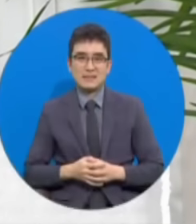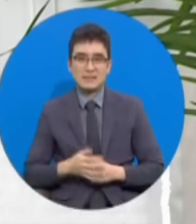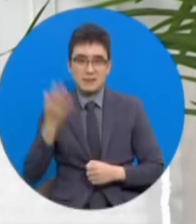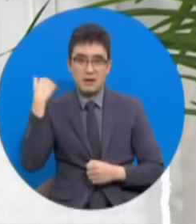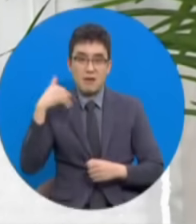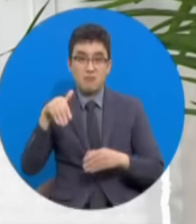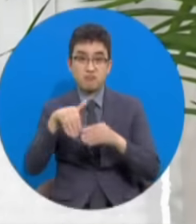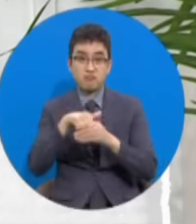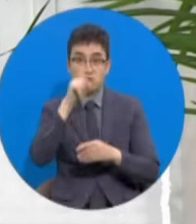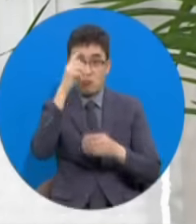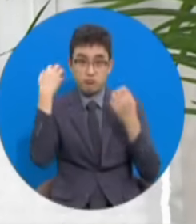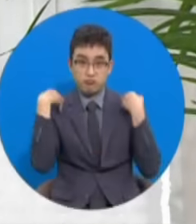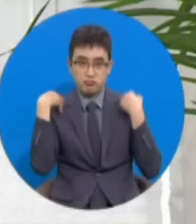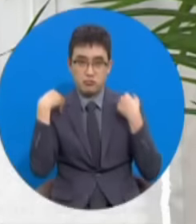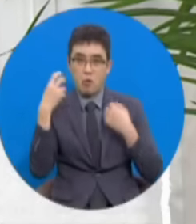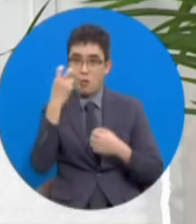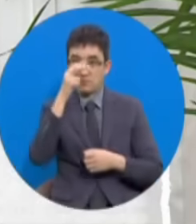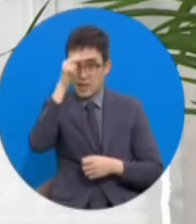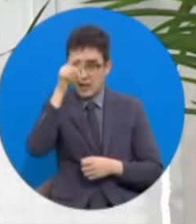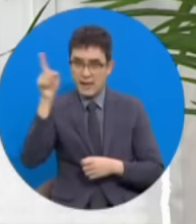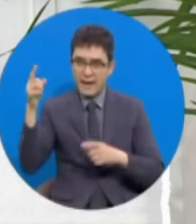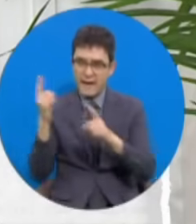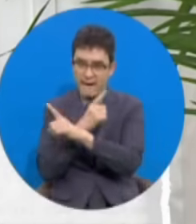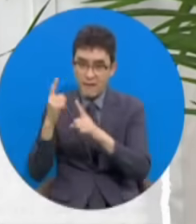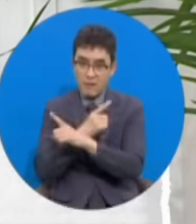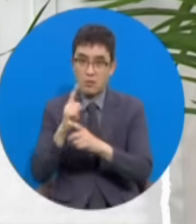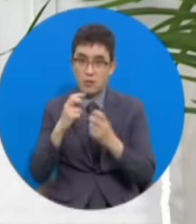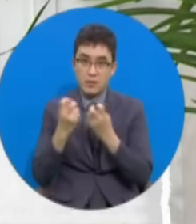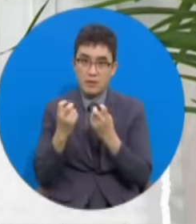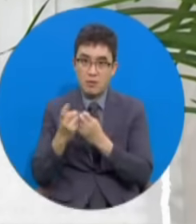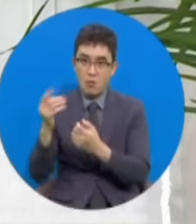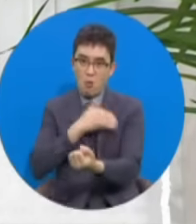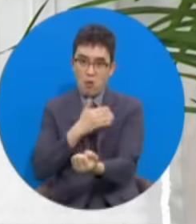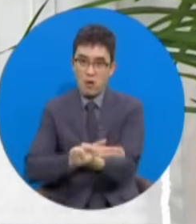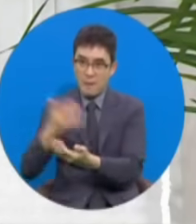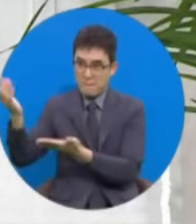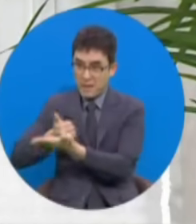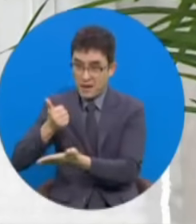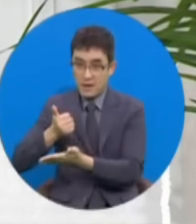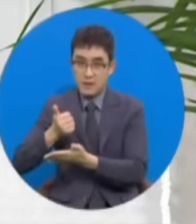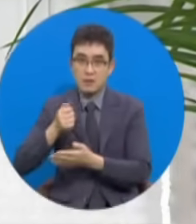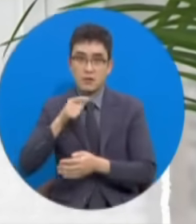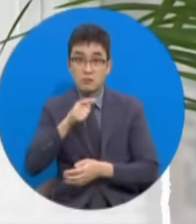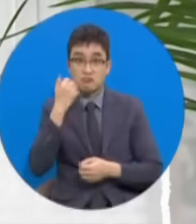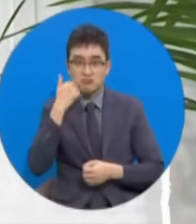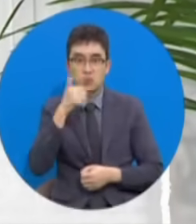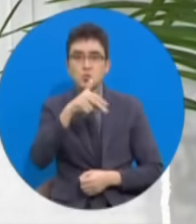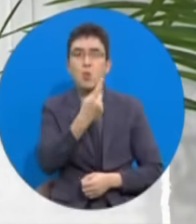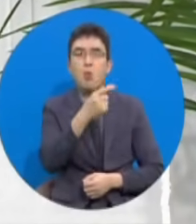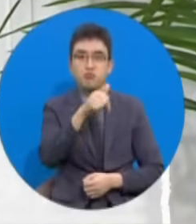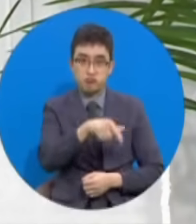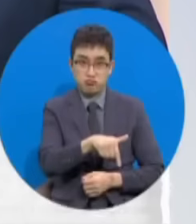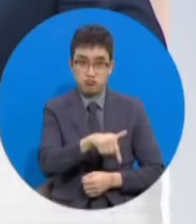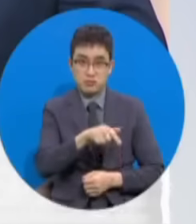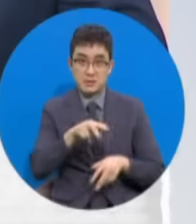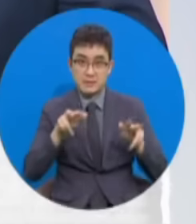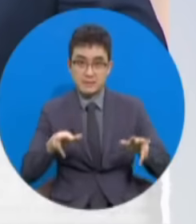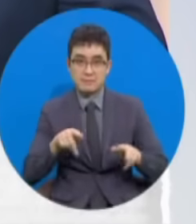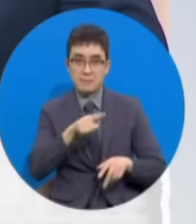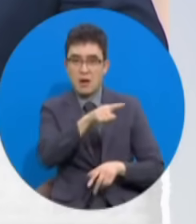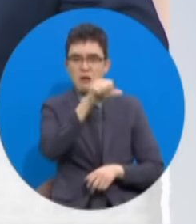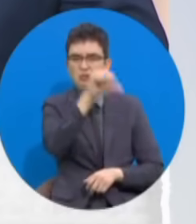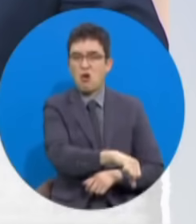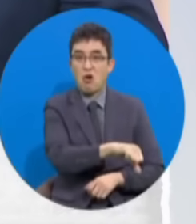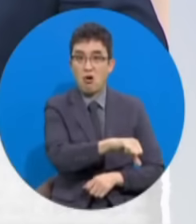개혁을 가장 앞장서서 검찰의 권력을 어떻게든 뺏으려고 했던 사람이 조국이었고 거기에서 조국이 지금 졌기